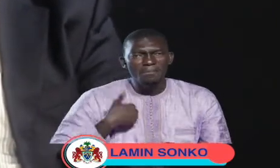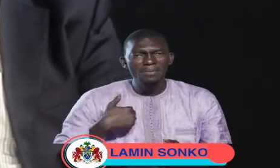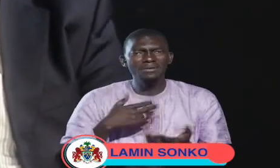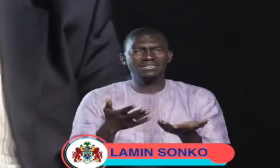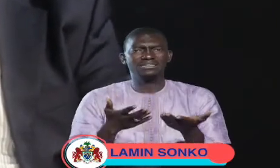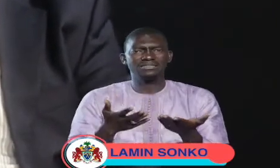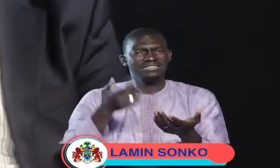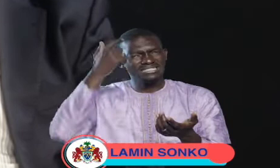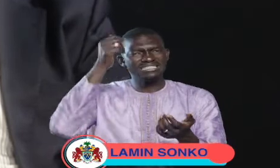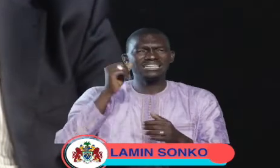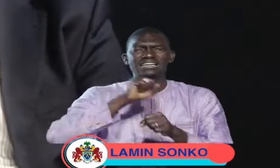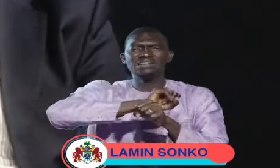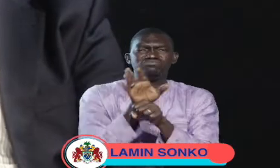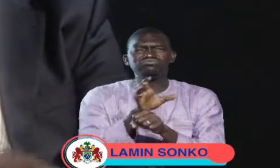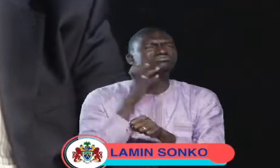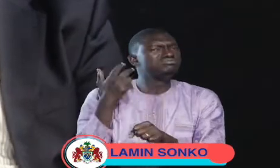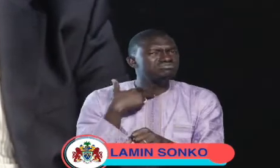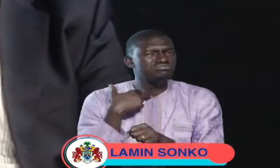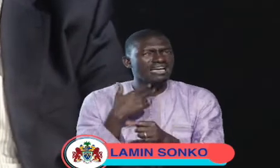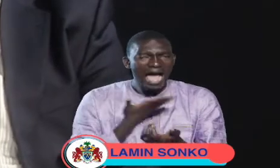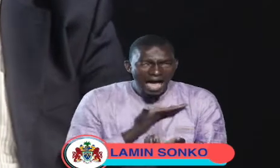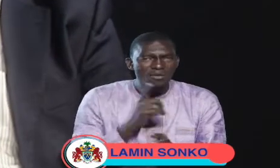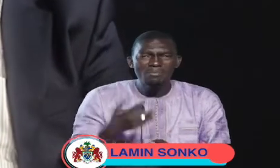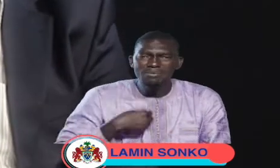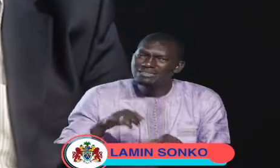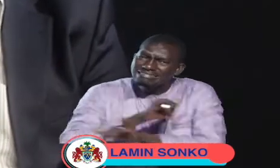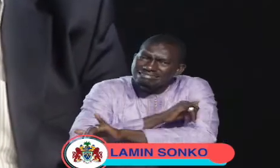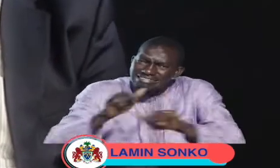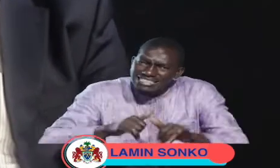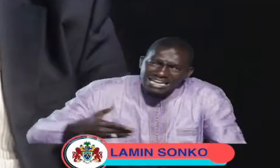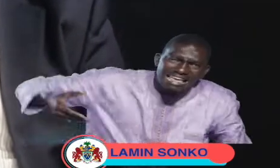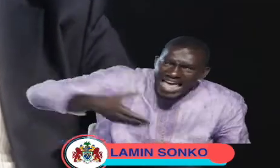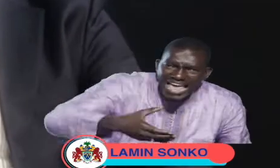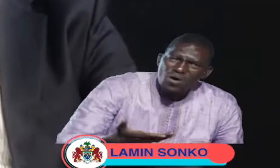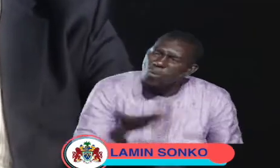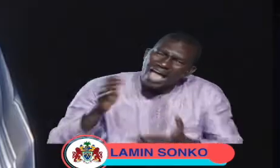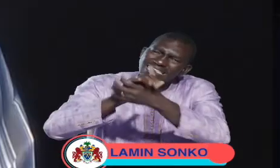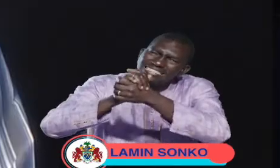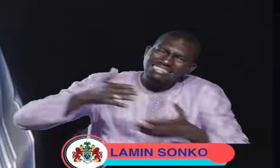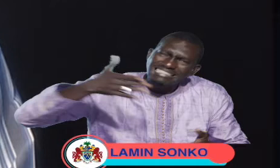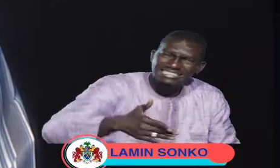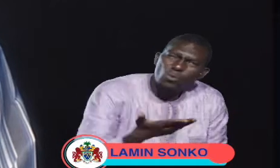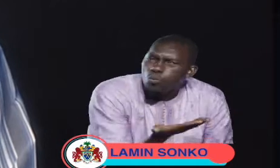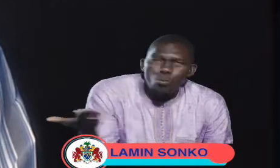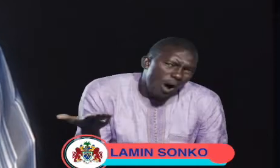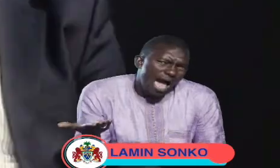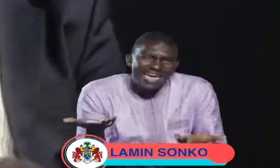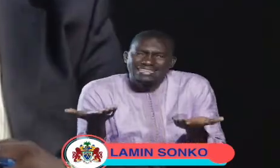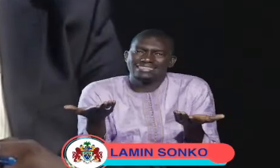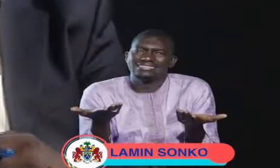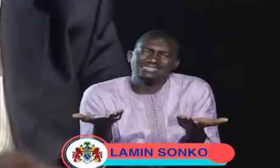ito yaje ko komi mi anko hansa badi ya ngendo sabado na nimbe de drong nyanda ka blodi nyola wala nimbe de drong nyanda ka mini nyola bari ka tan